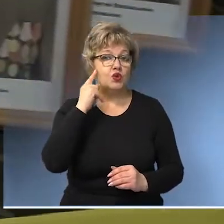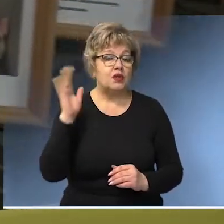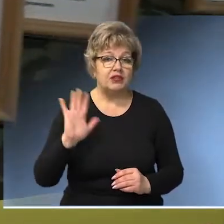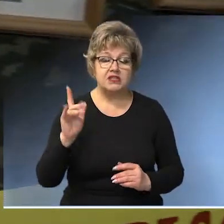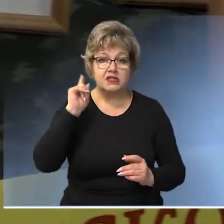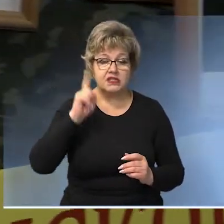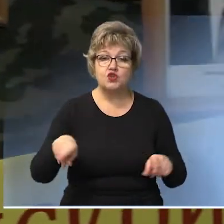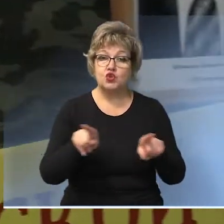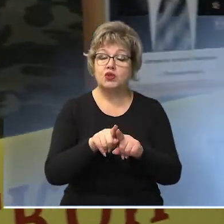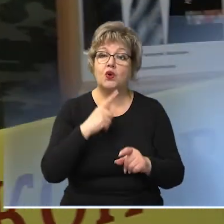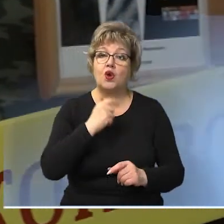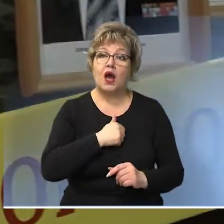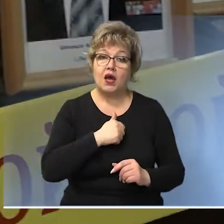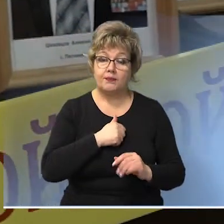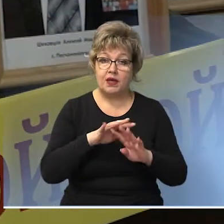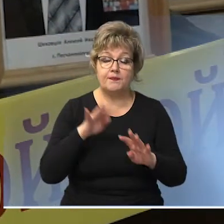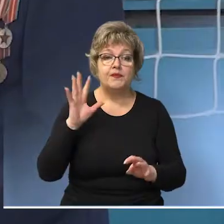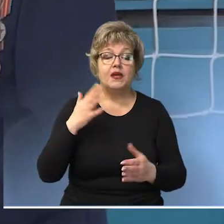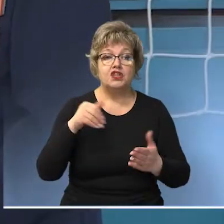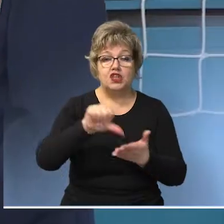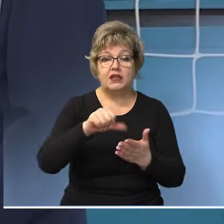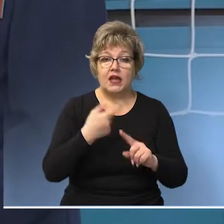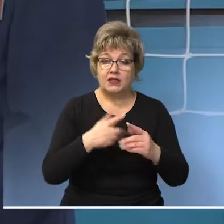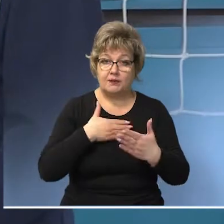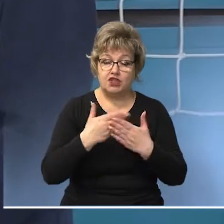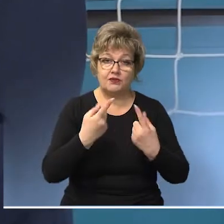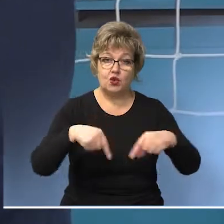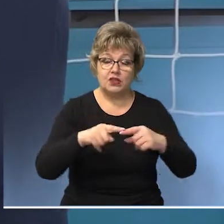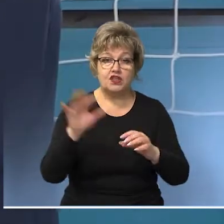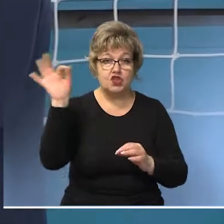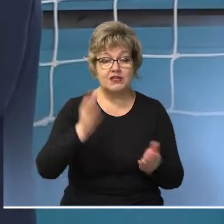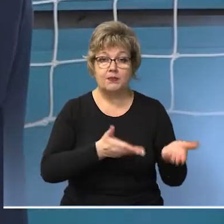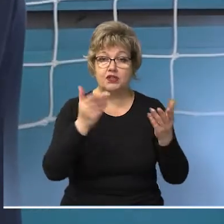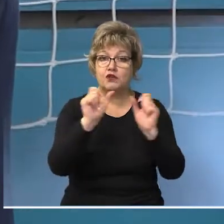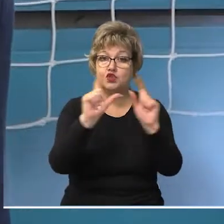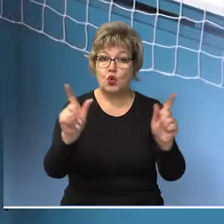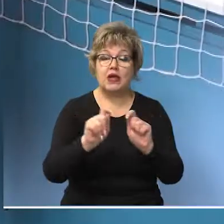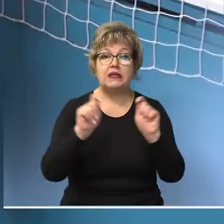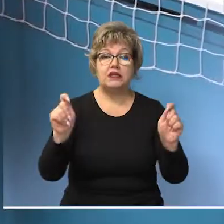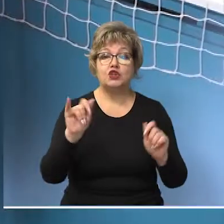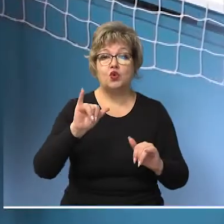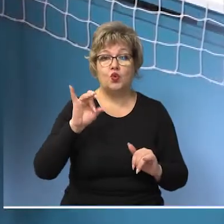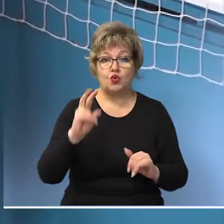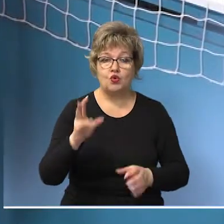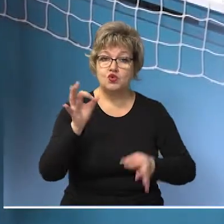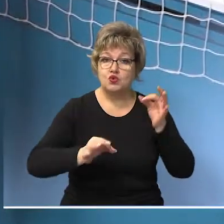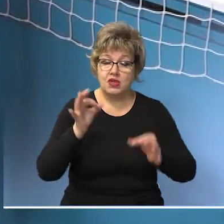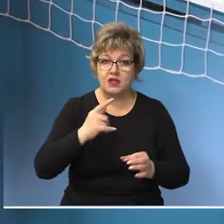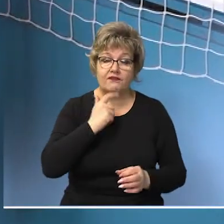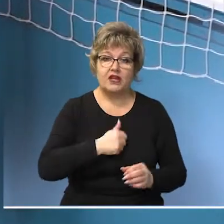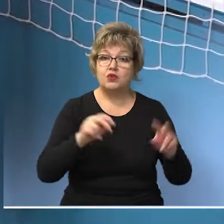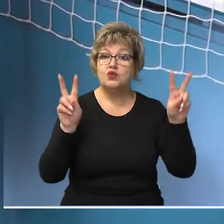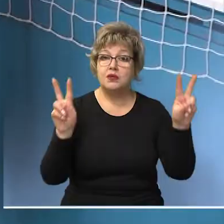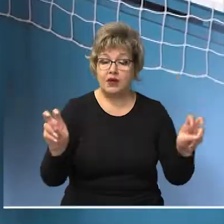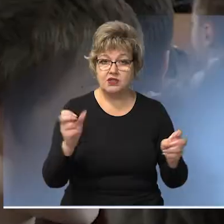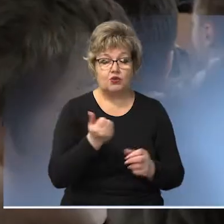не понаслышке знает, что такое армия. Членов этой общественной организации часто приглашают в школы на открытые уроки, судейство конкурсов